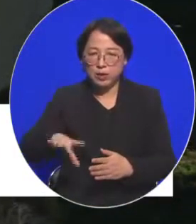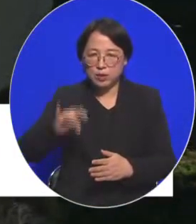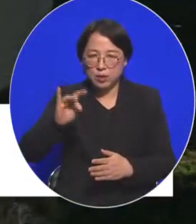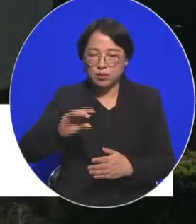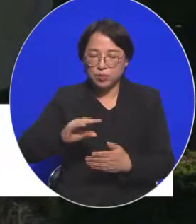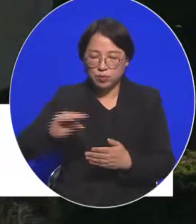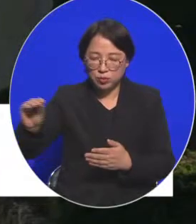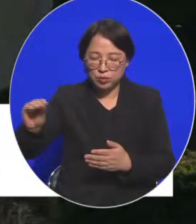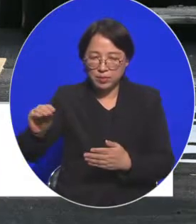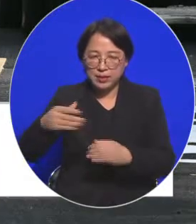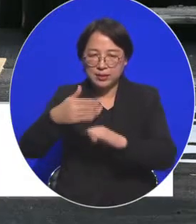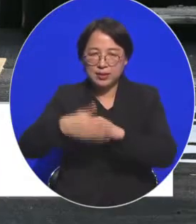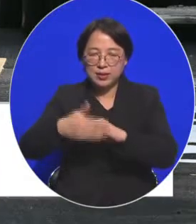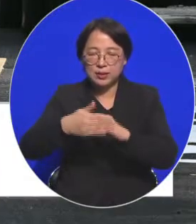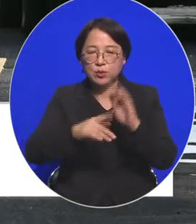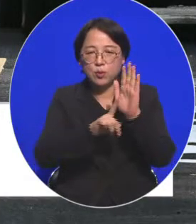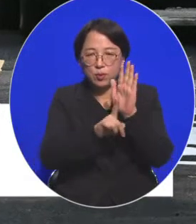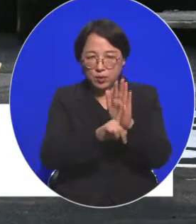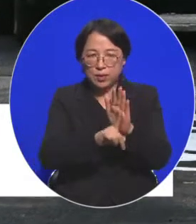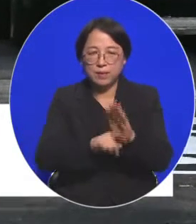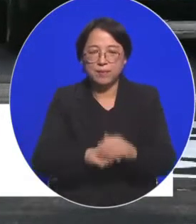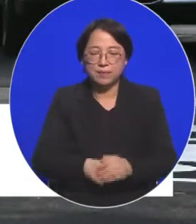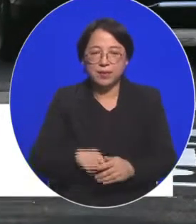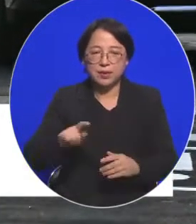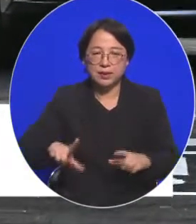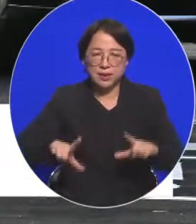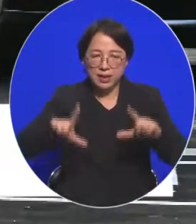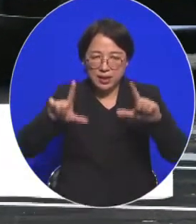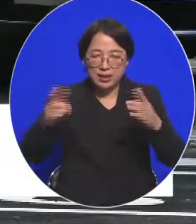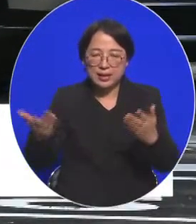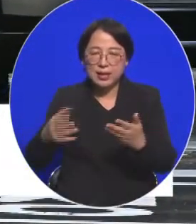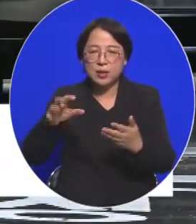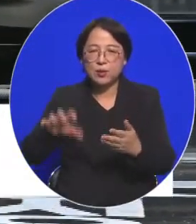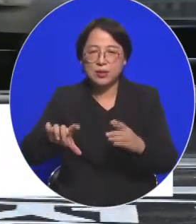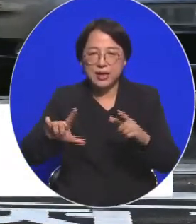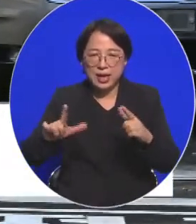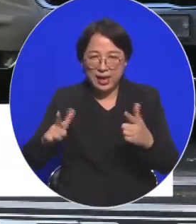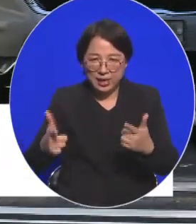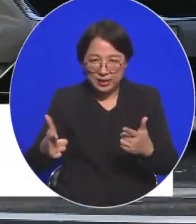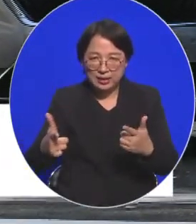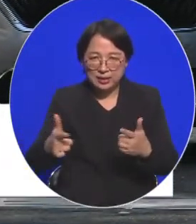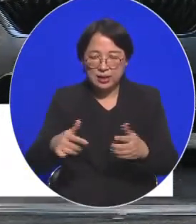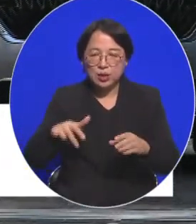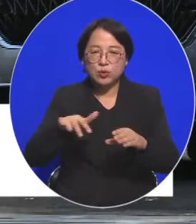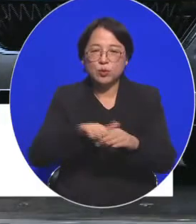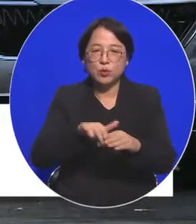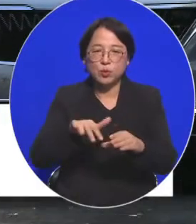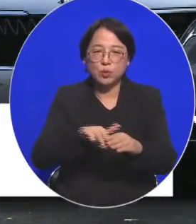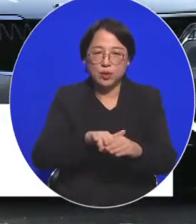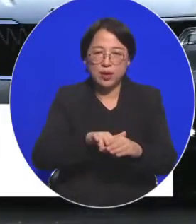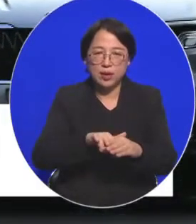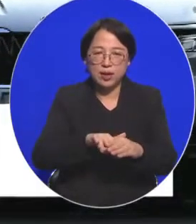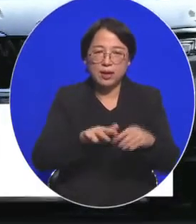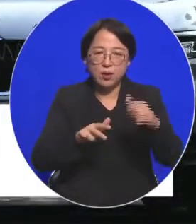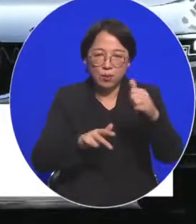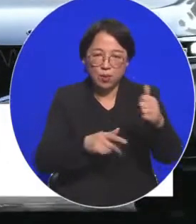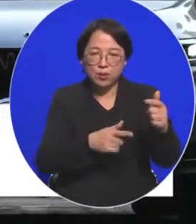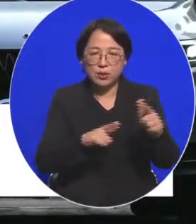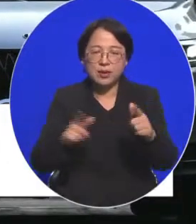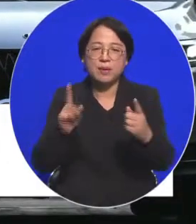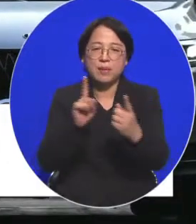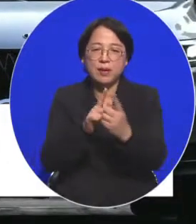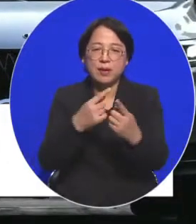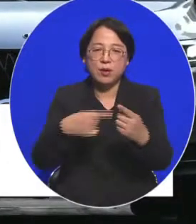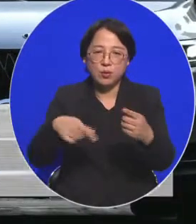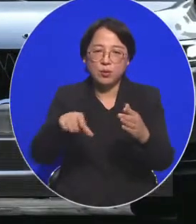공식적으로 공개했습니다. 윤 대통령은 이날 집무실이 아닌 비공개 일정이었던 종교계 원로와의 만남을 위해 곧바로